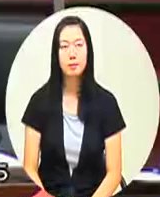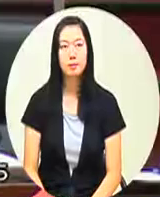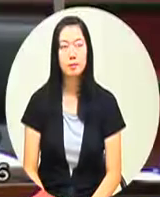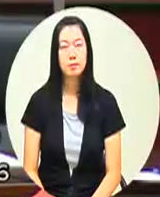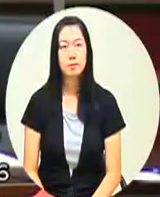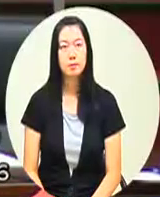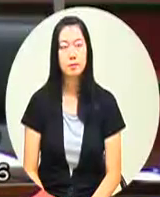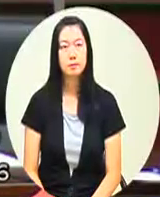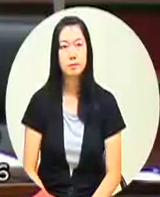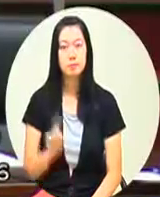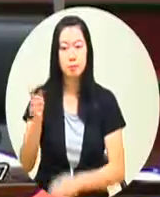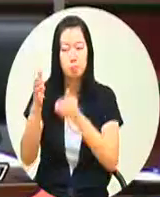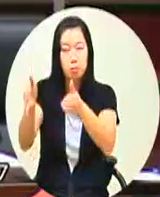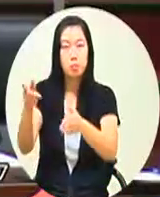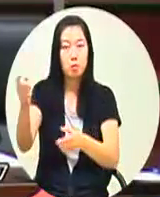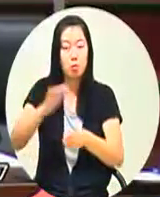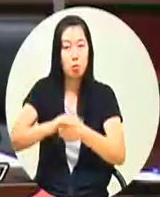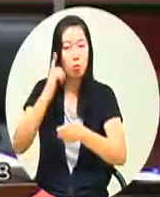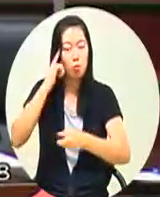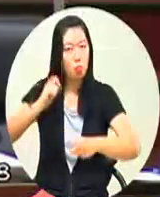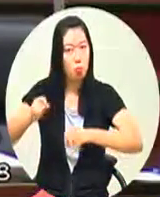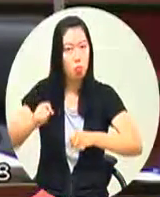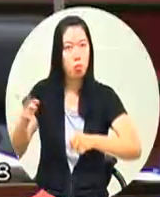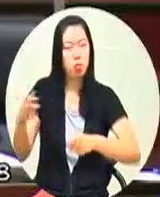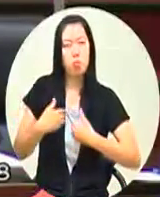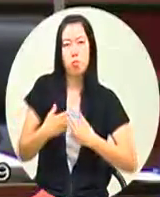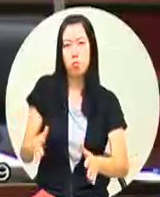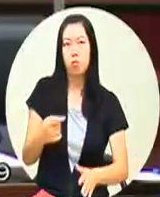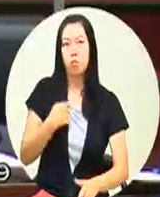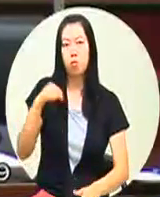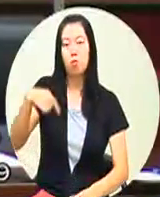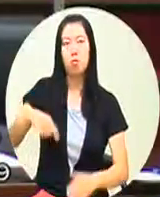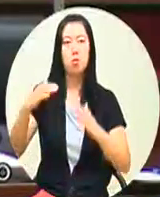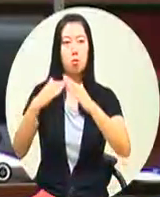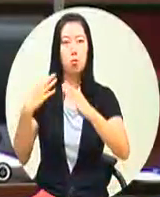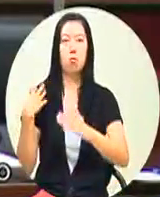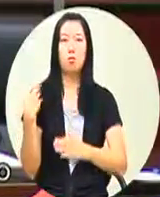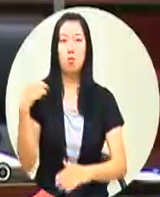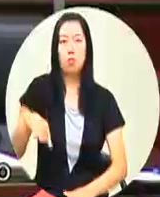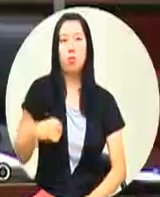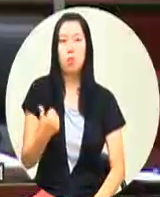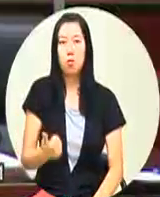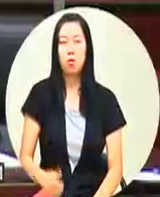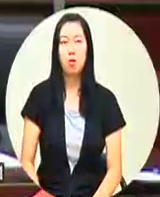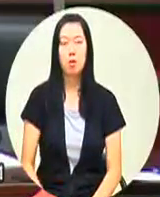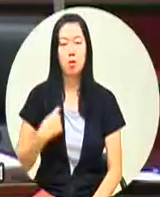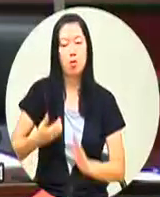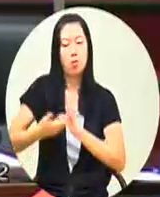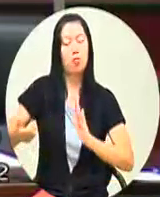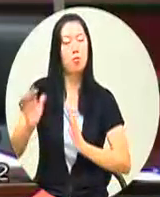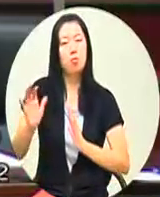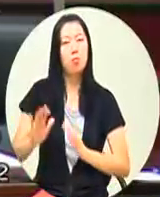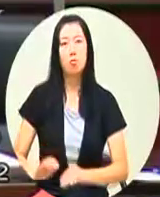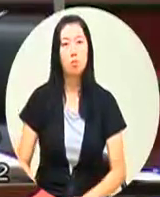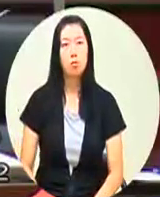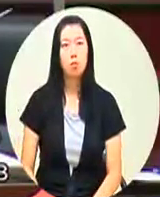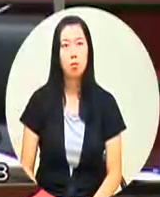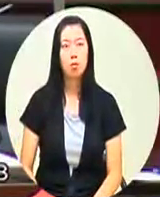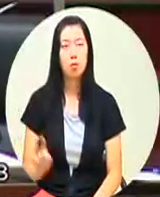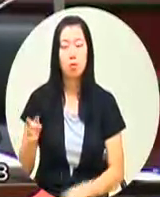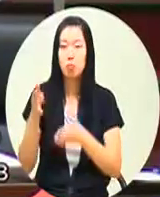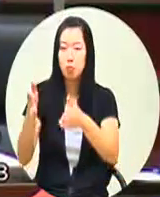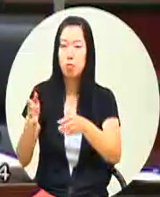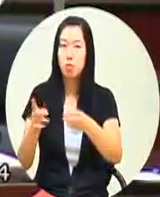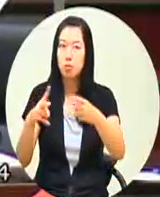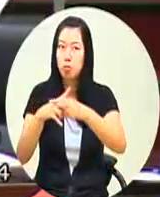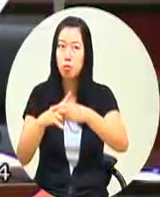他对你这个补偿方式，他并不要啊，温楚的多利家，那有没有可能？有没有可能针对小地主，